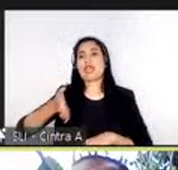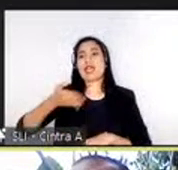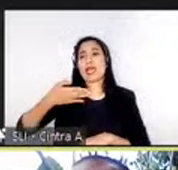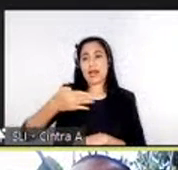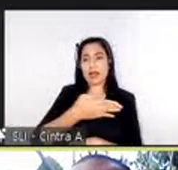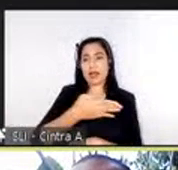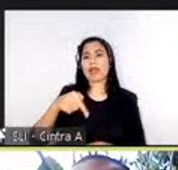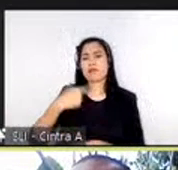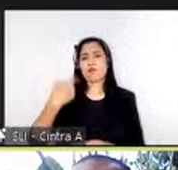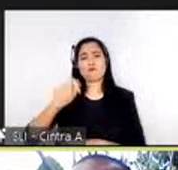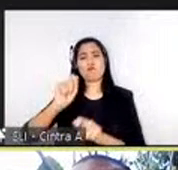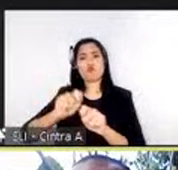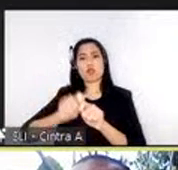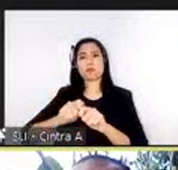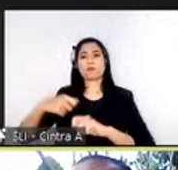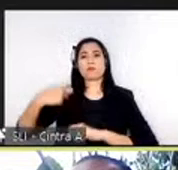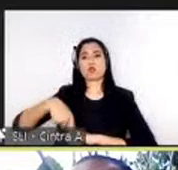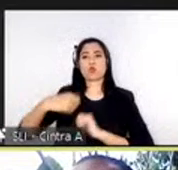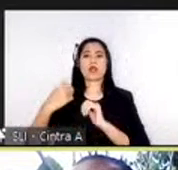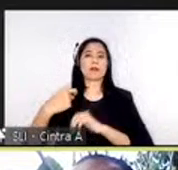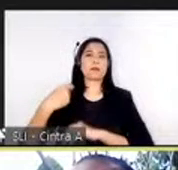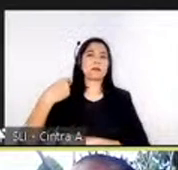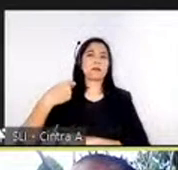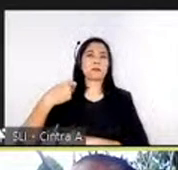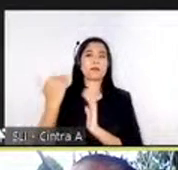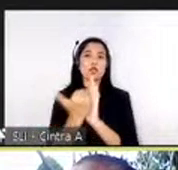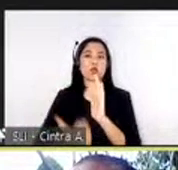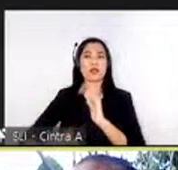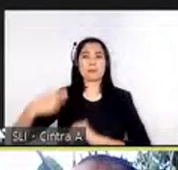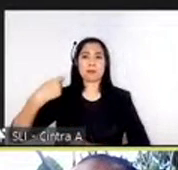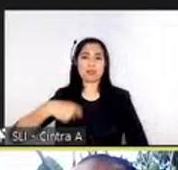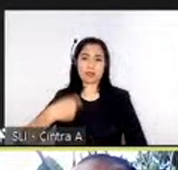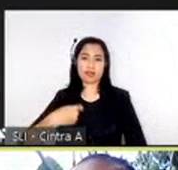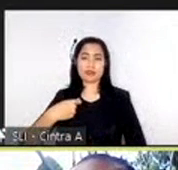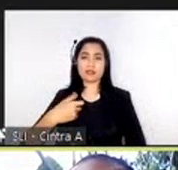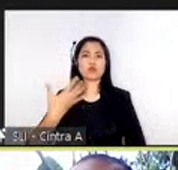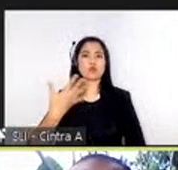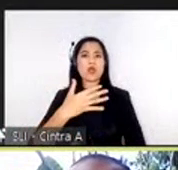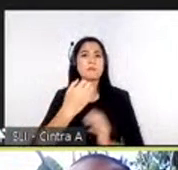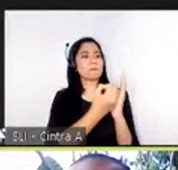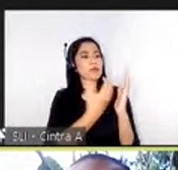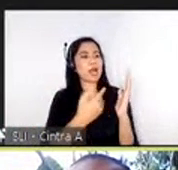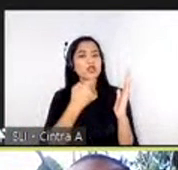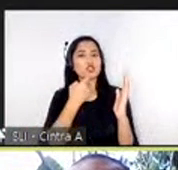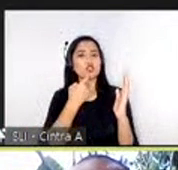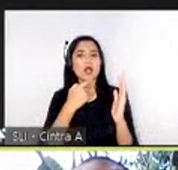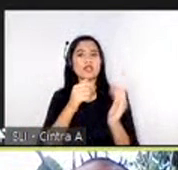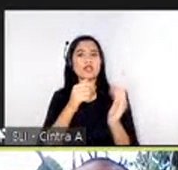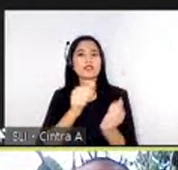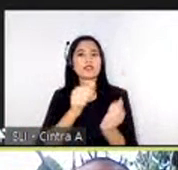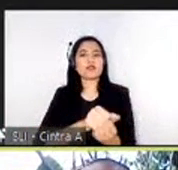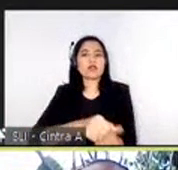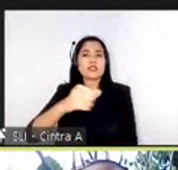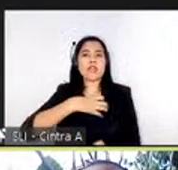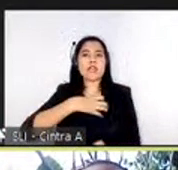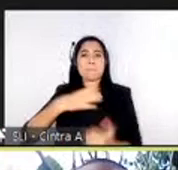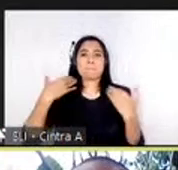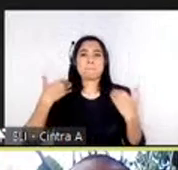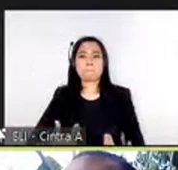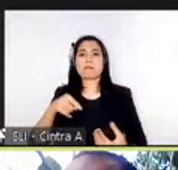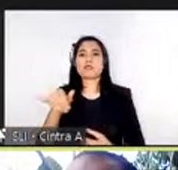membuat peraturan menteri yang jelas-jelas menyebutkan tentang sertifikasi HAM pada usaha perikanan